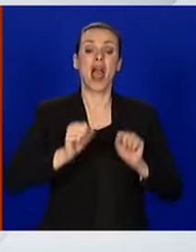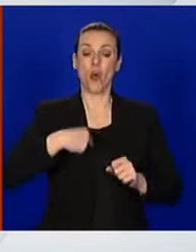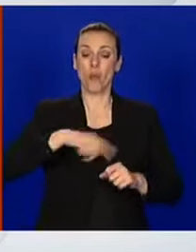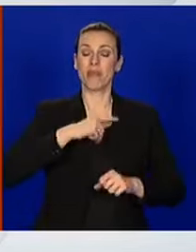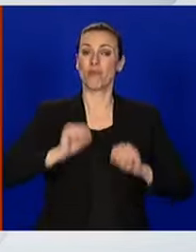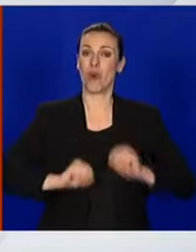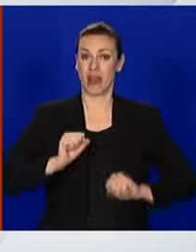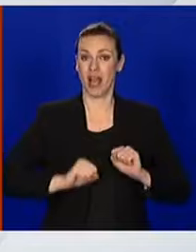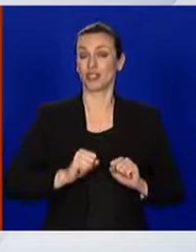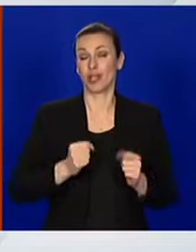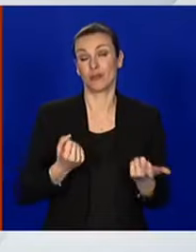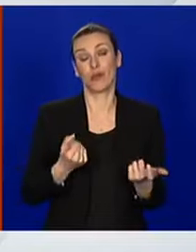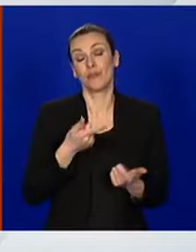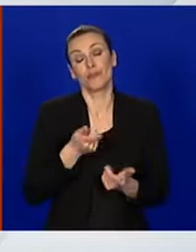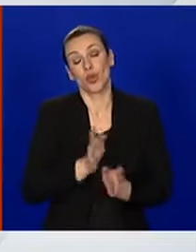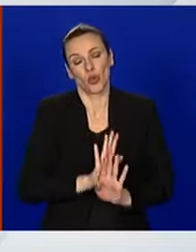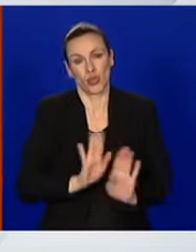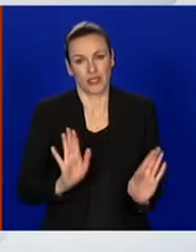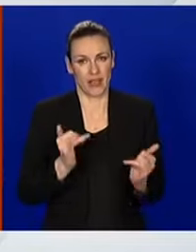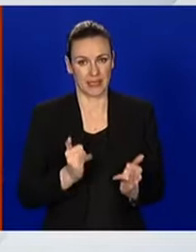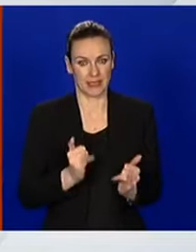samih. Eto, za sada toliko.